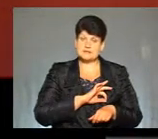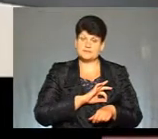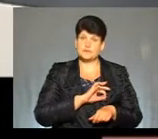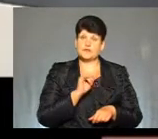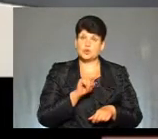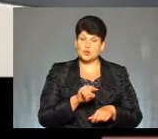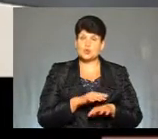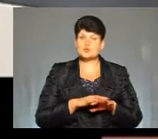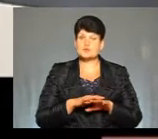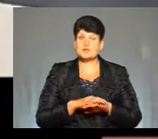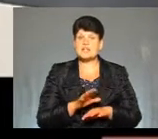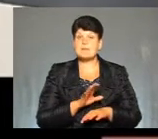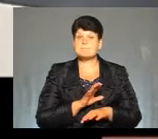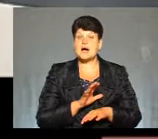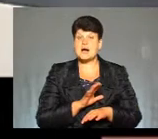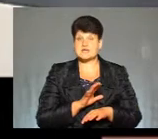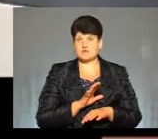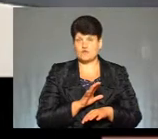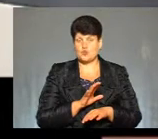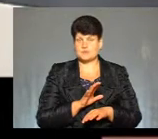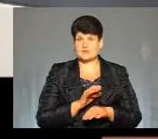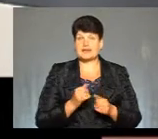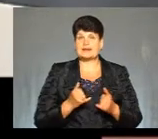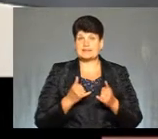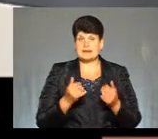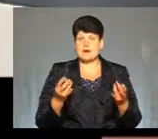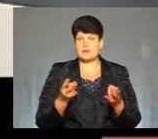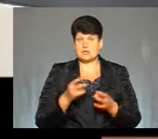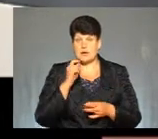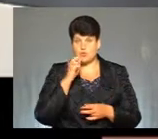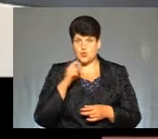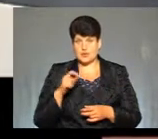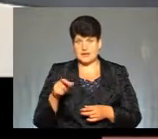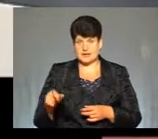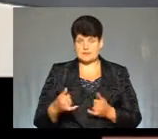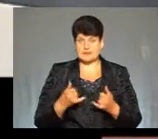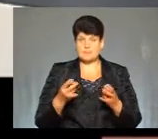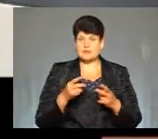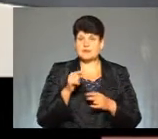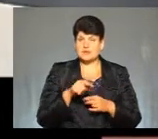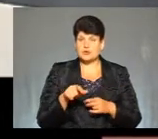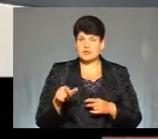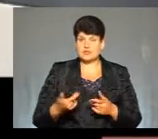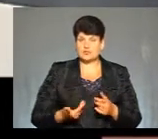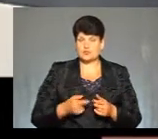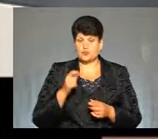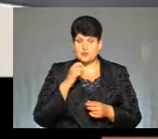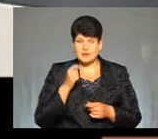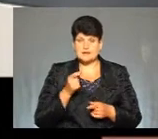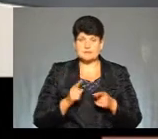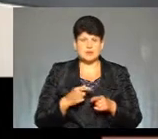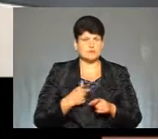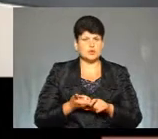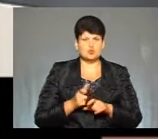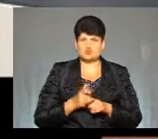той суспільне багатство для потреб українців, для потреб тих людей, які живуть в Україні. Насправді ми є дуже